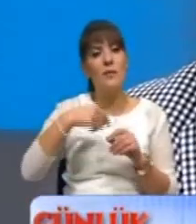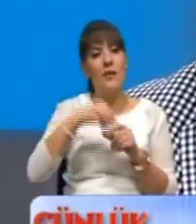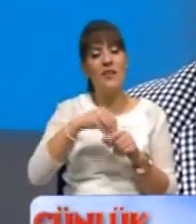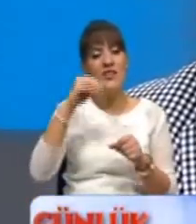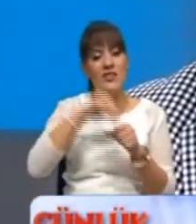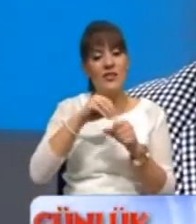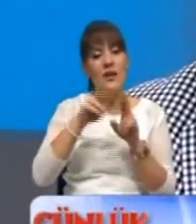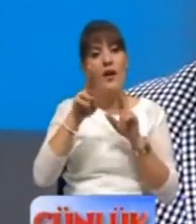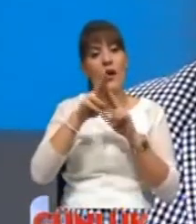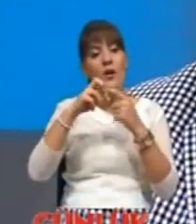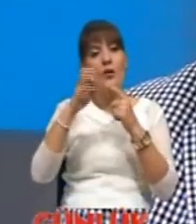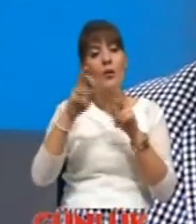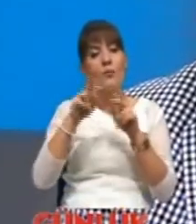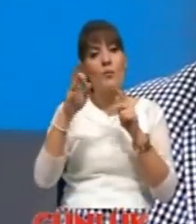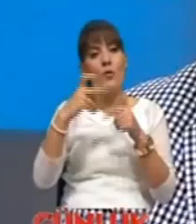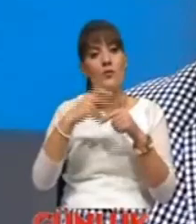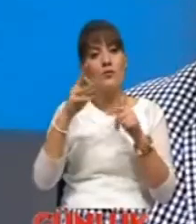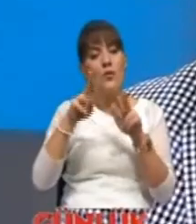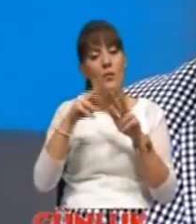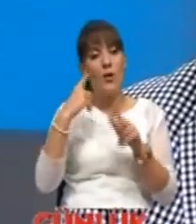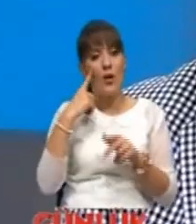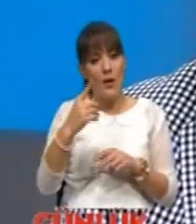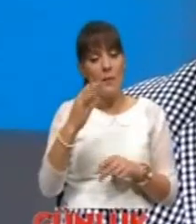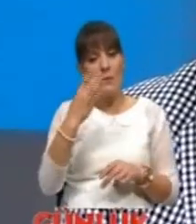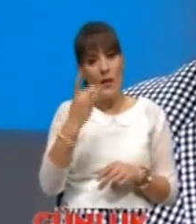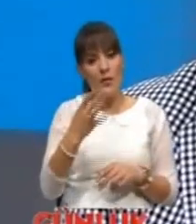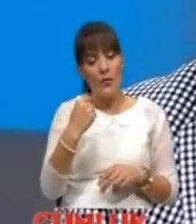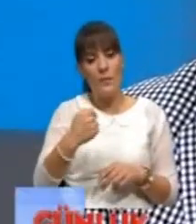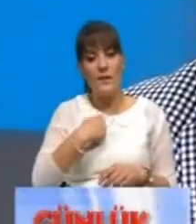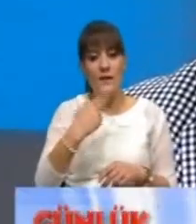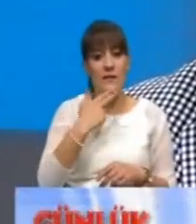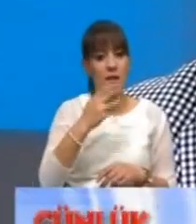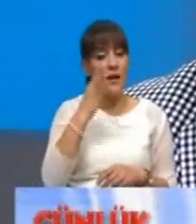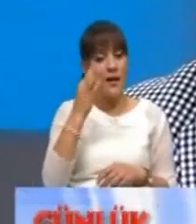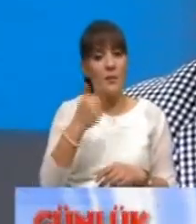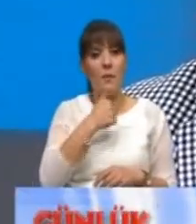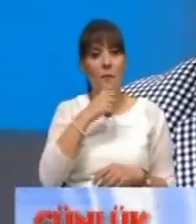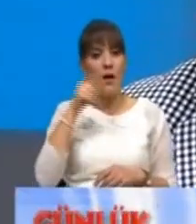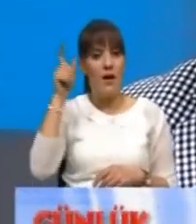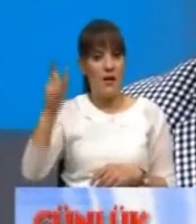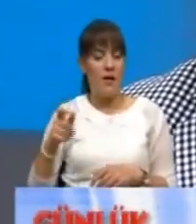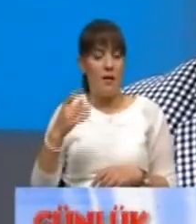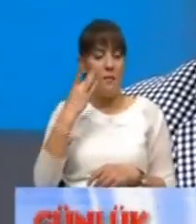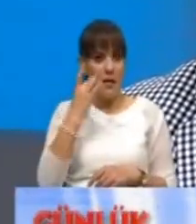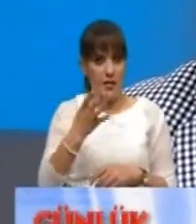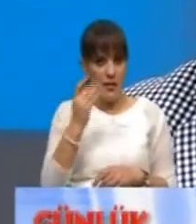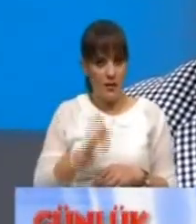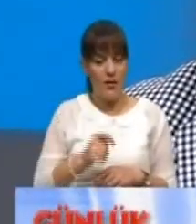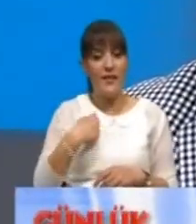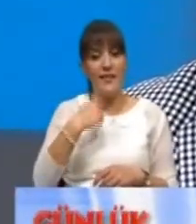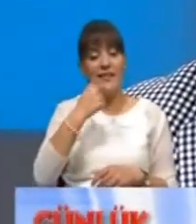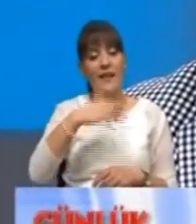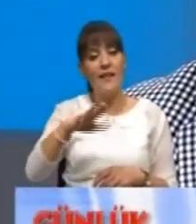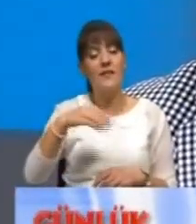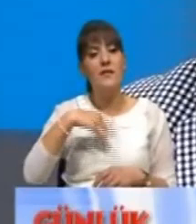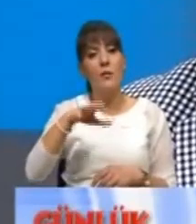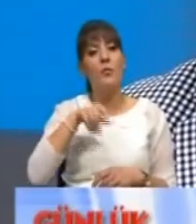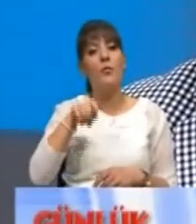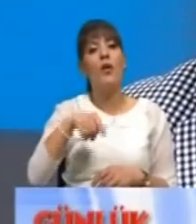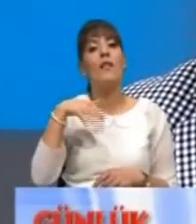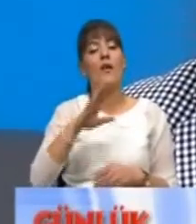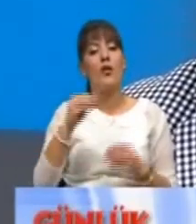içindeki kromozoma göre belli olur. Biraz çok bilimsel gibi oldu ama yani bizim cinsiyetimizi babamız belli ediyor. Evet. Ama deniz kaplumbağalarında durum böyle